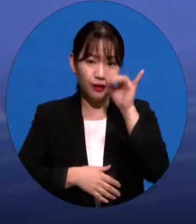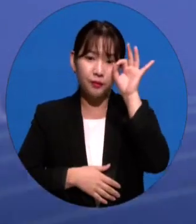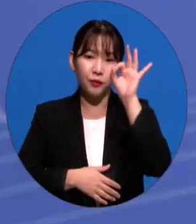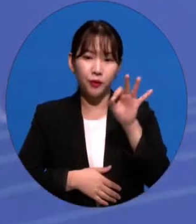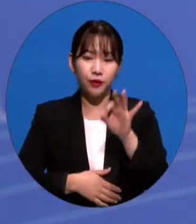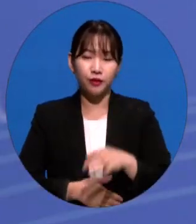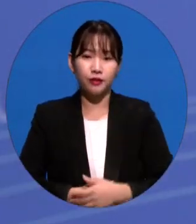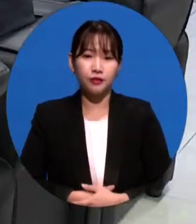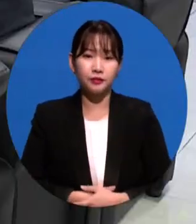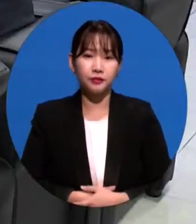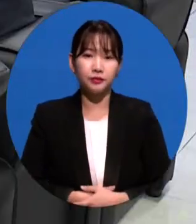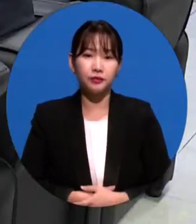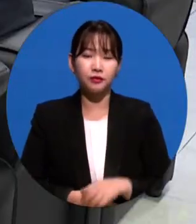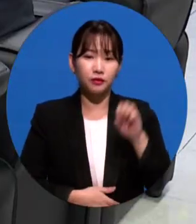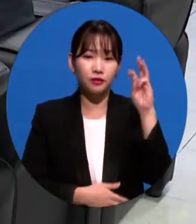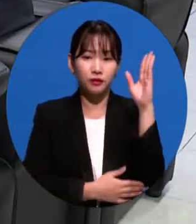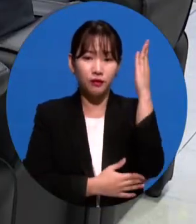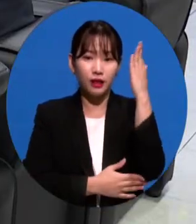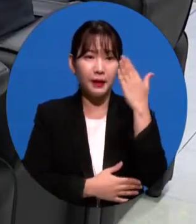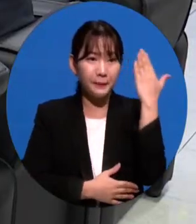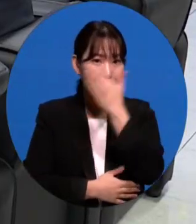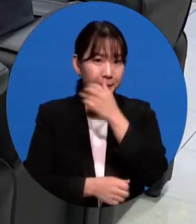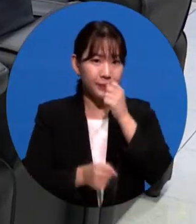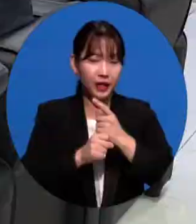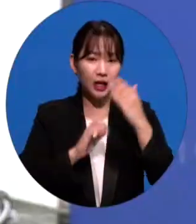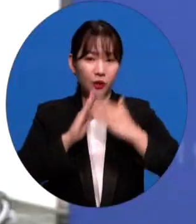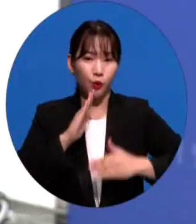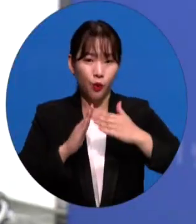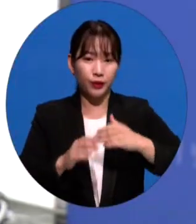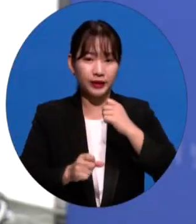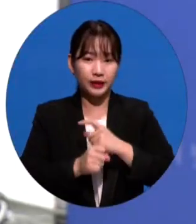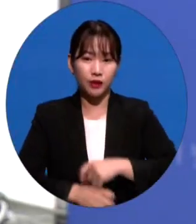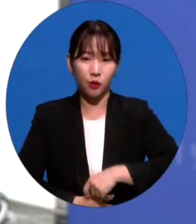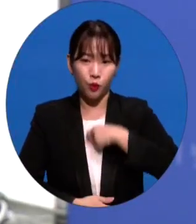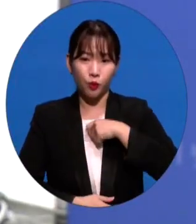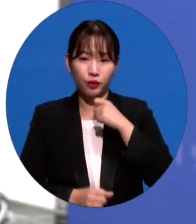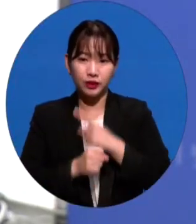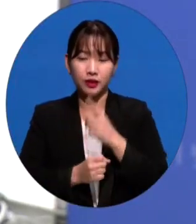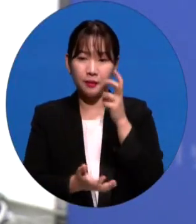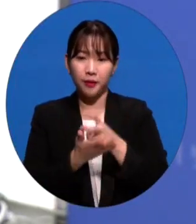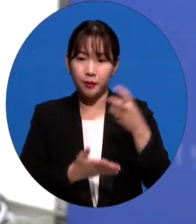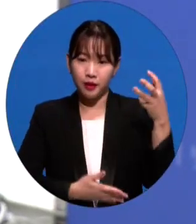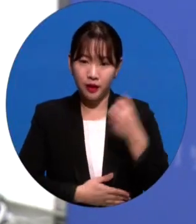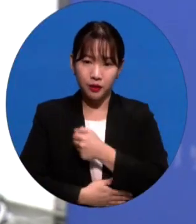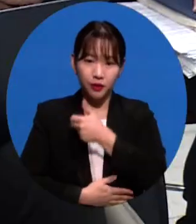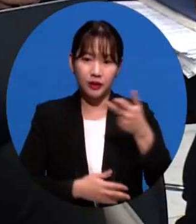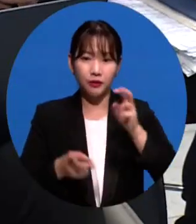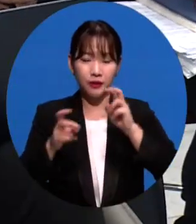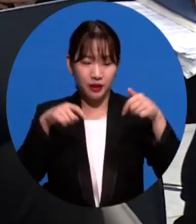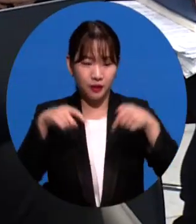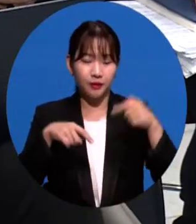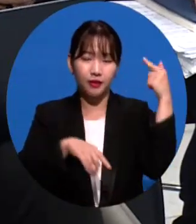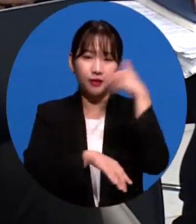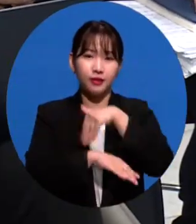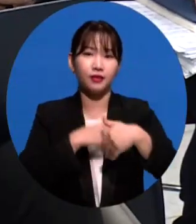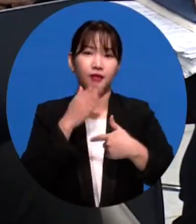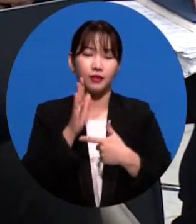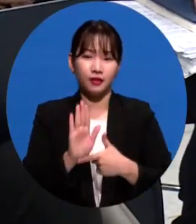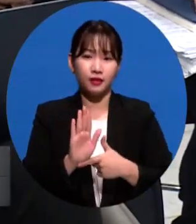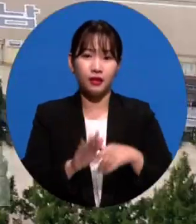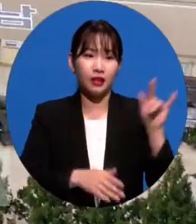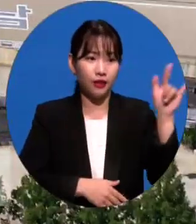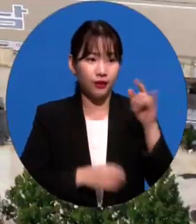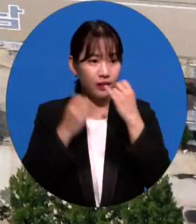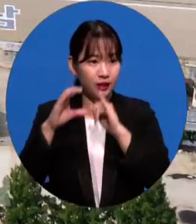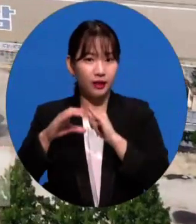보여집니다 광주시는 투명성과 공정성 공공성이라는 원칙 아래 대기업들과 협상에 나설 것이라고 밝혔습니다